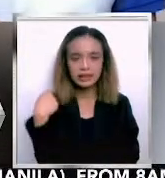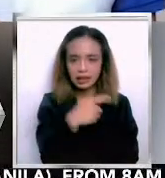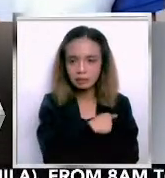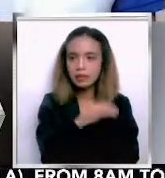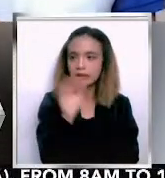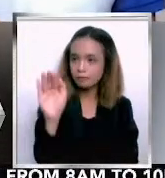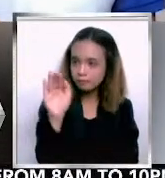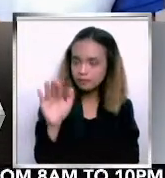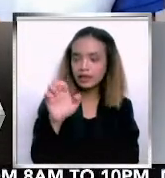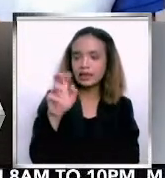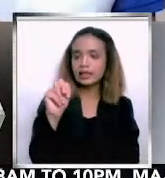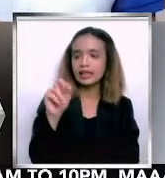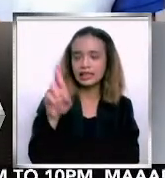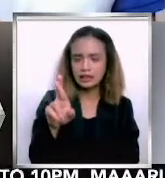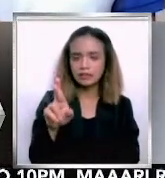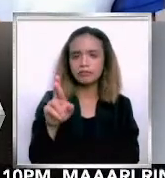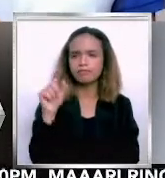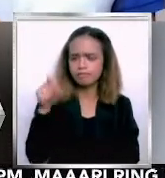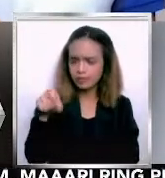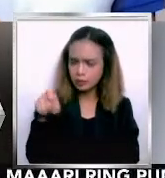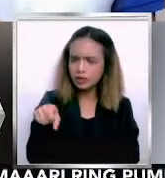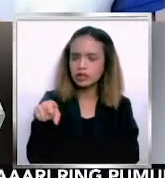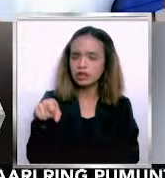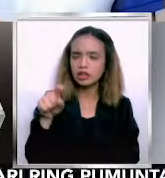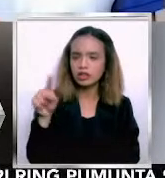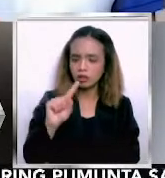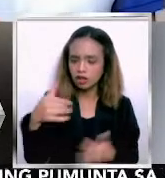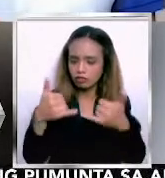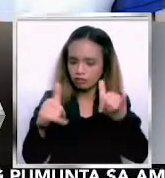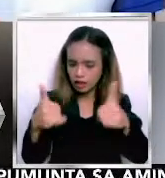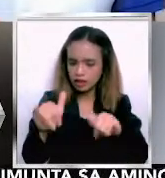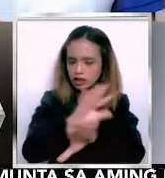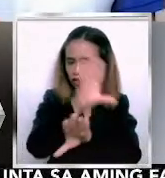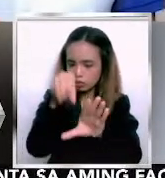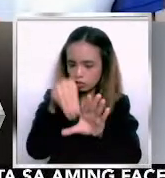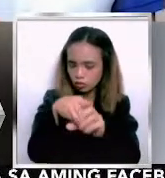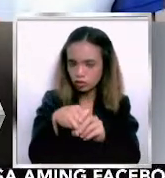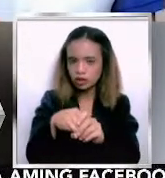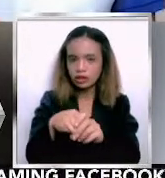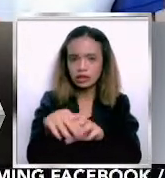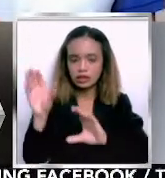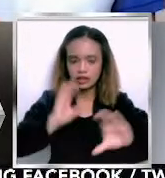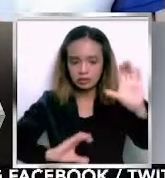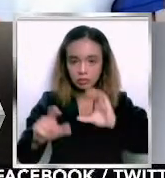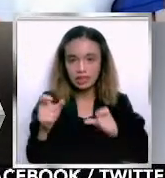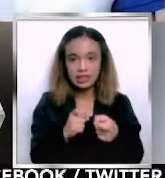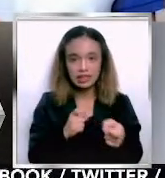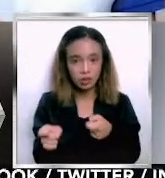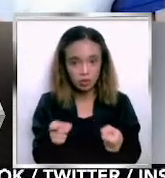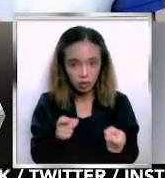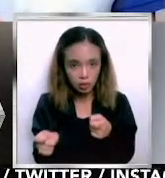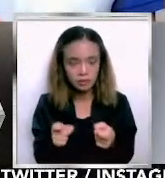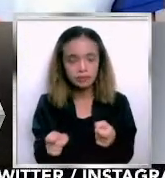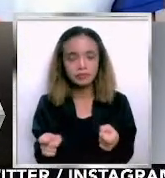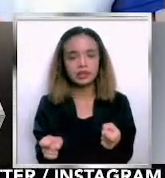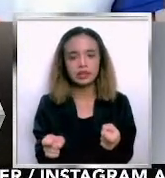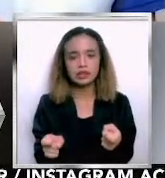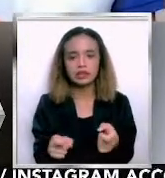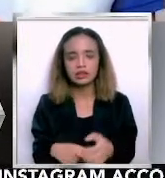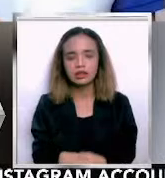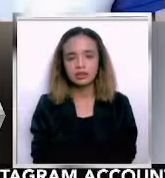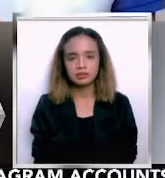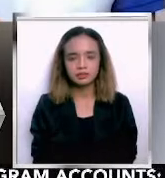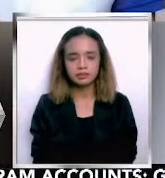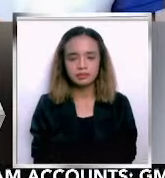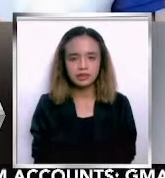na i-consider ang mga laruan doon sa Chemical Control Order for cadmium and cadmium compounds.